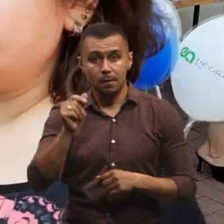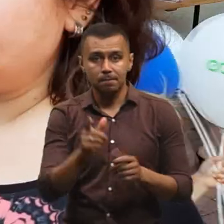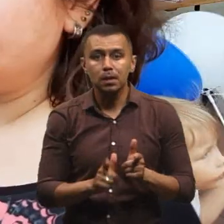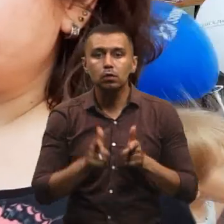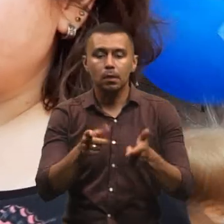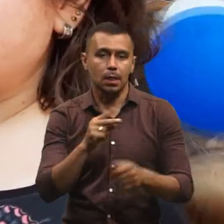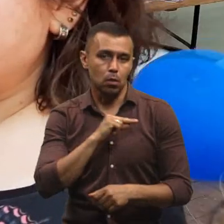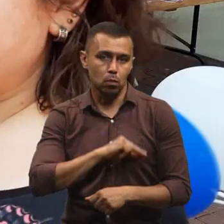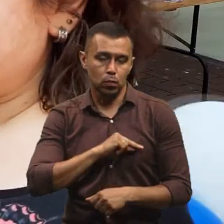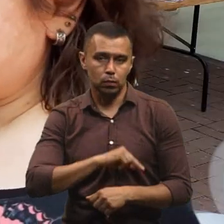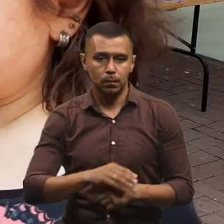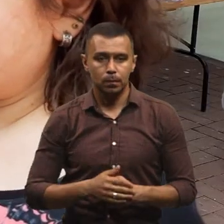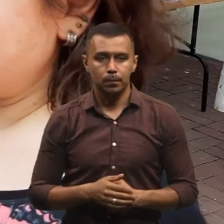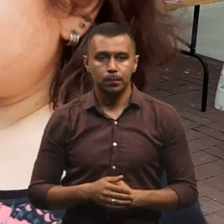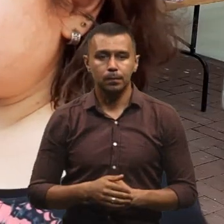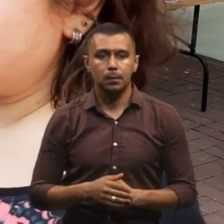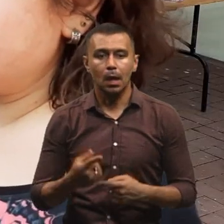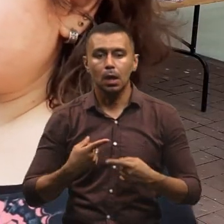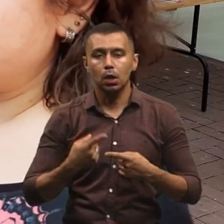влаштуватися на роботу інженер